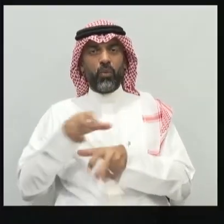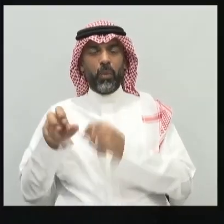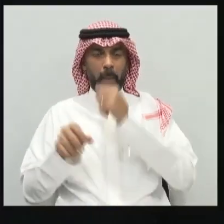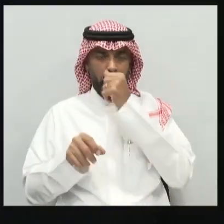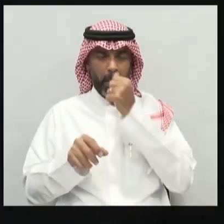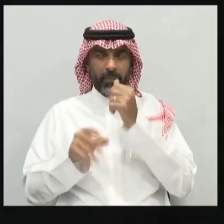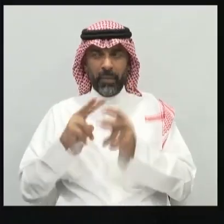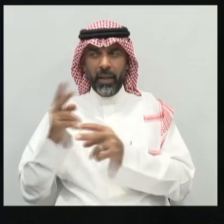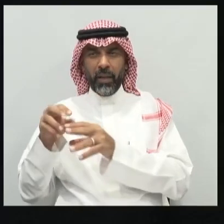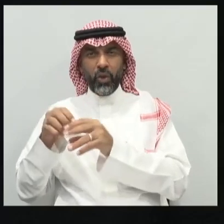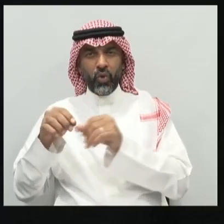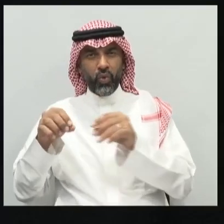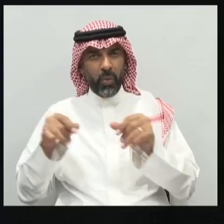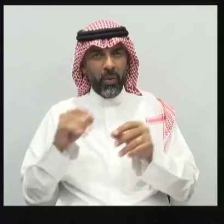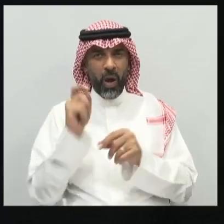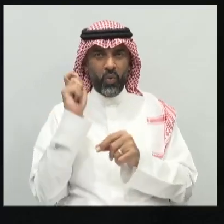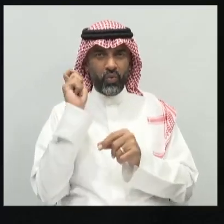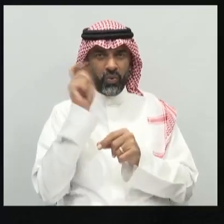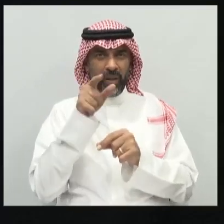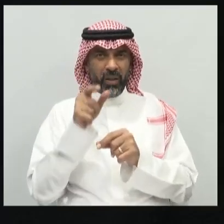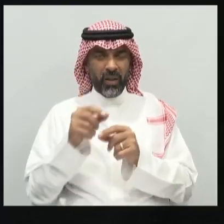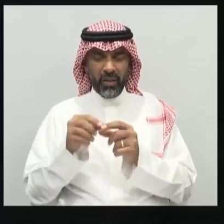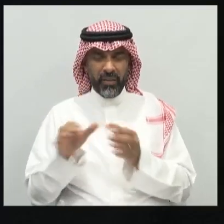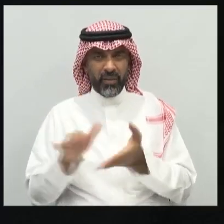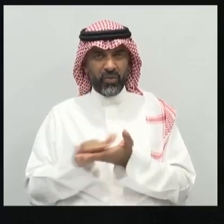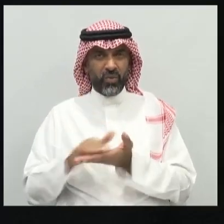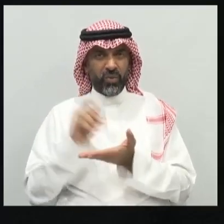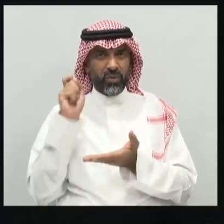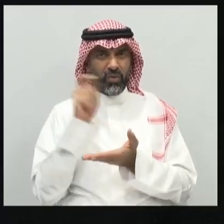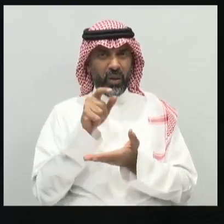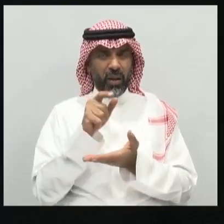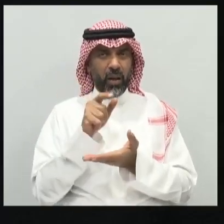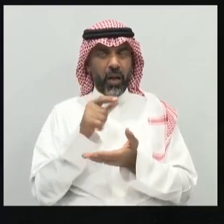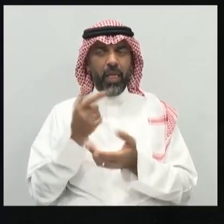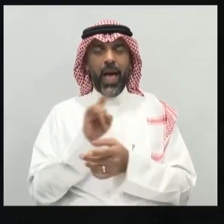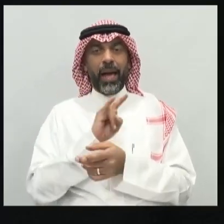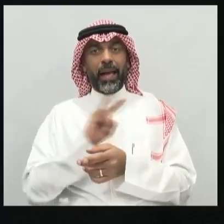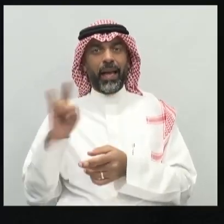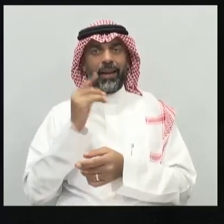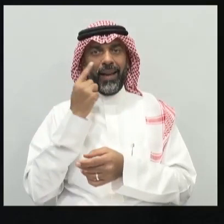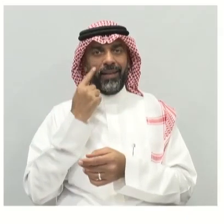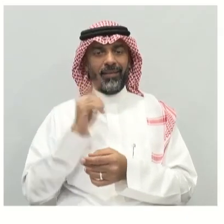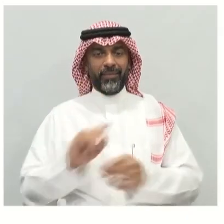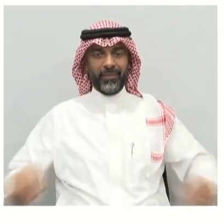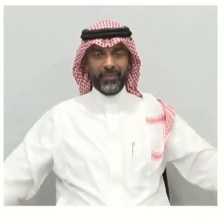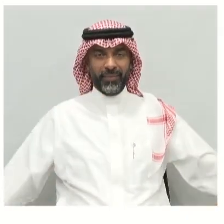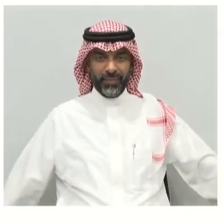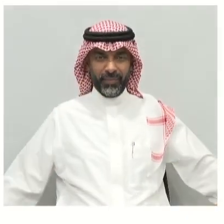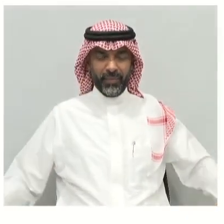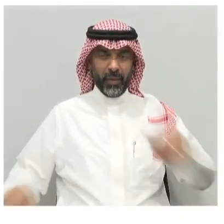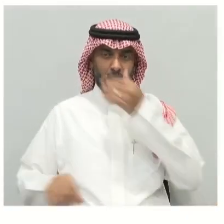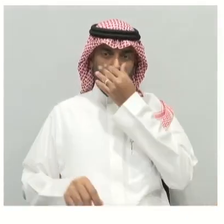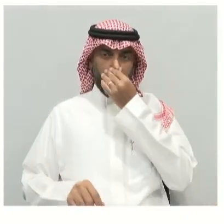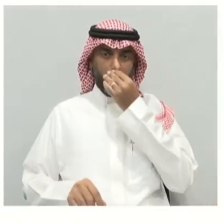جابها من تربه ومنن صخور نقوله موارد طبيعيه غير حيه طيب اذا ايش معنى